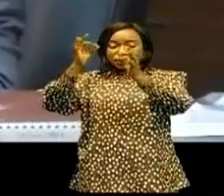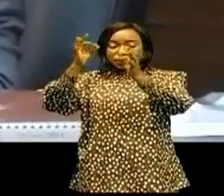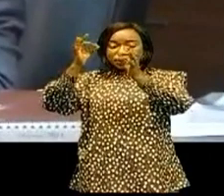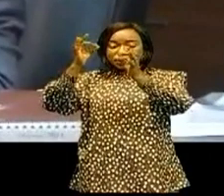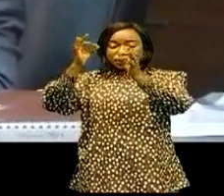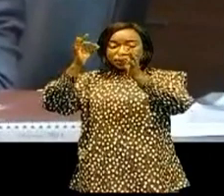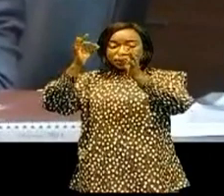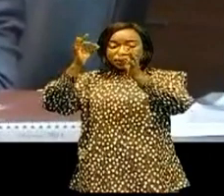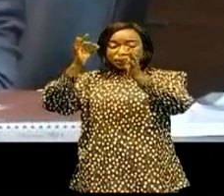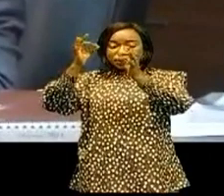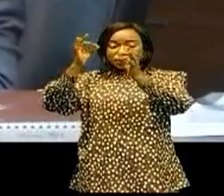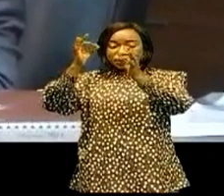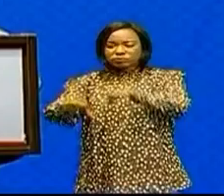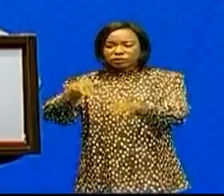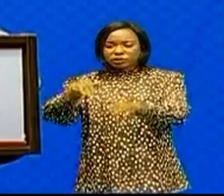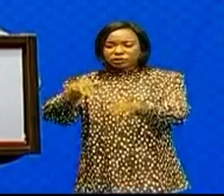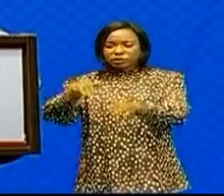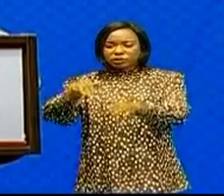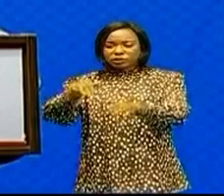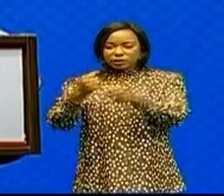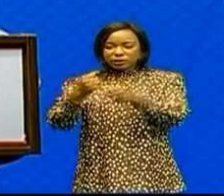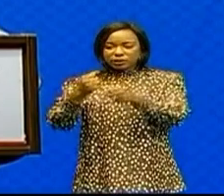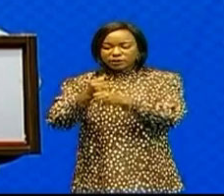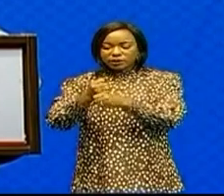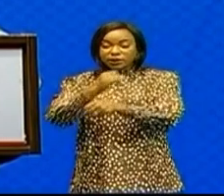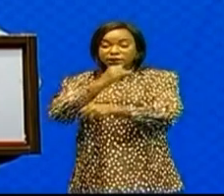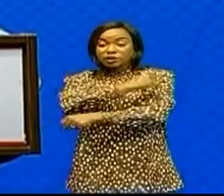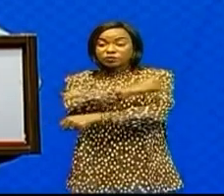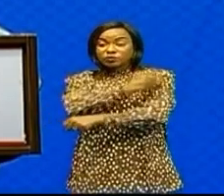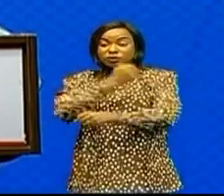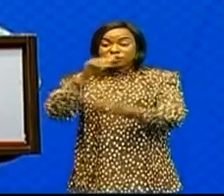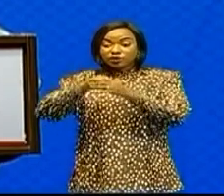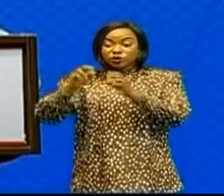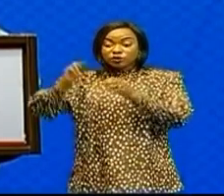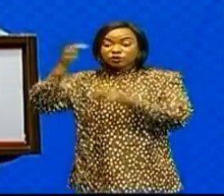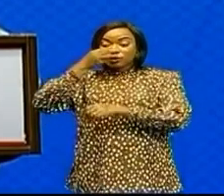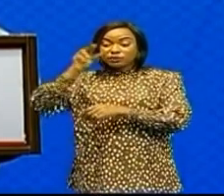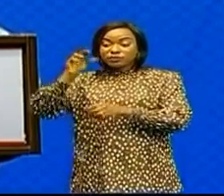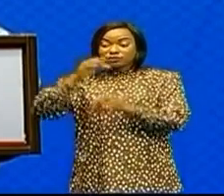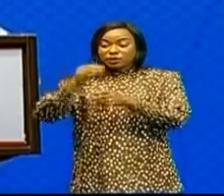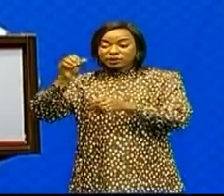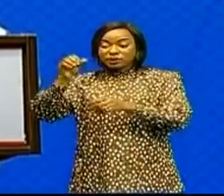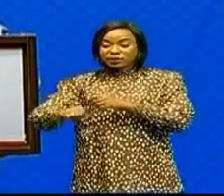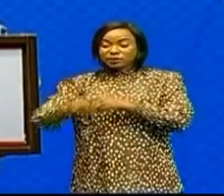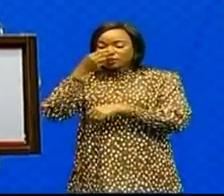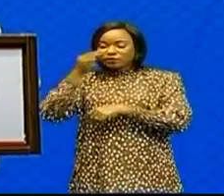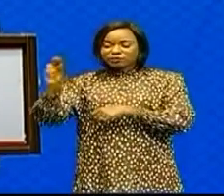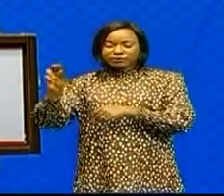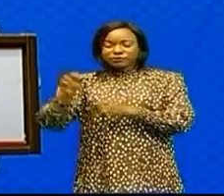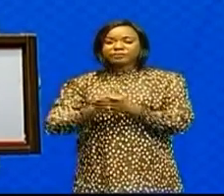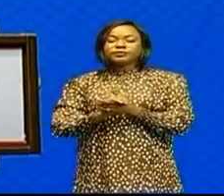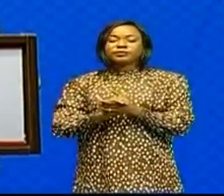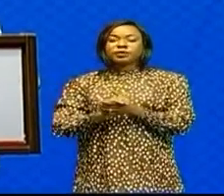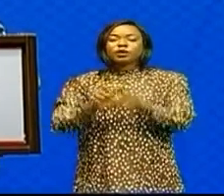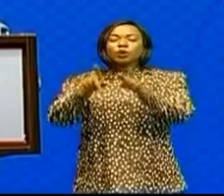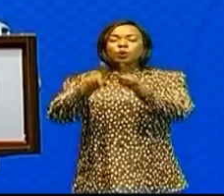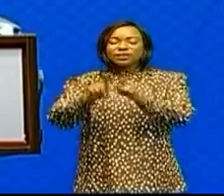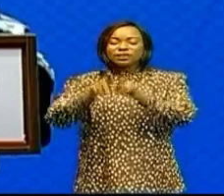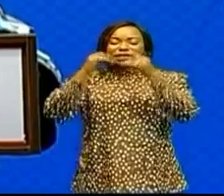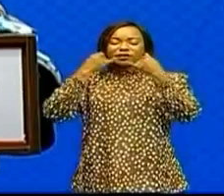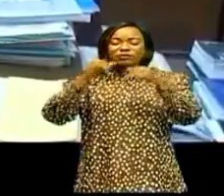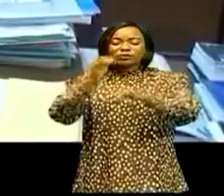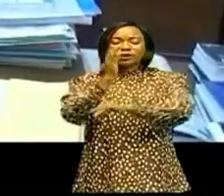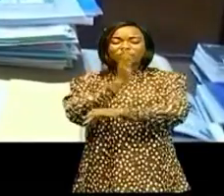incursions dans les secteurs opérationnels à Ituri, dans le Nord Kivu et dans le Sud Kivu. Il a informé le